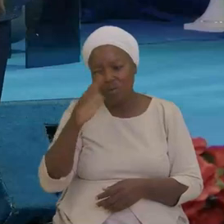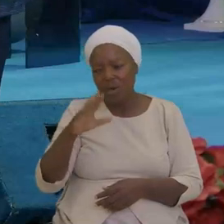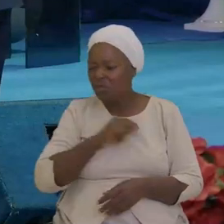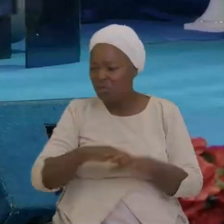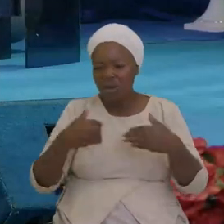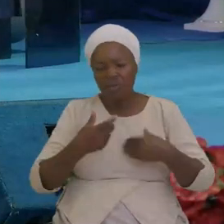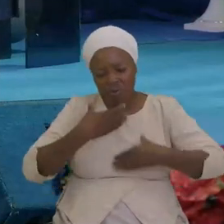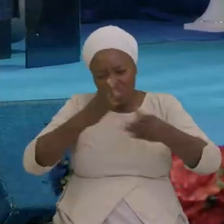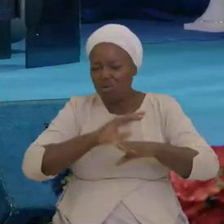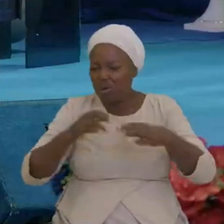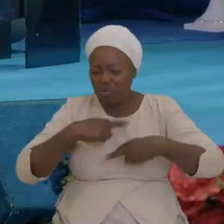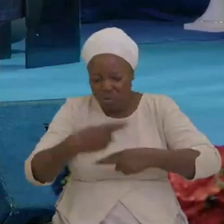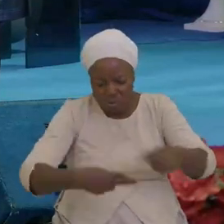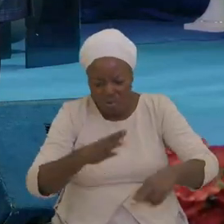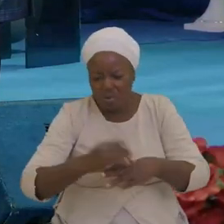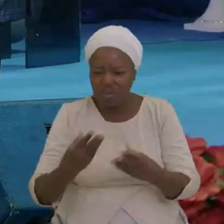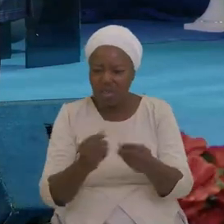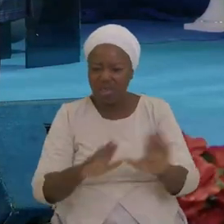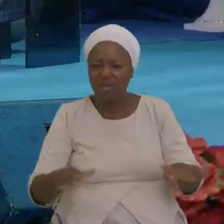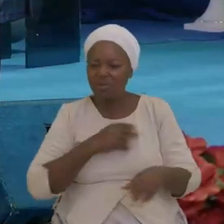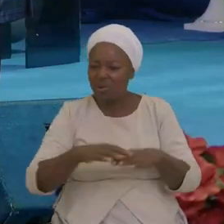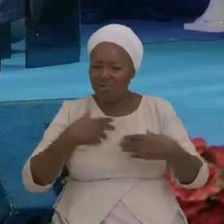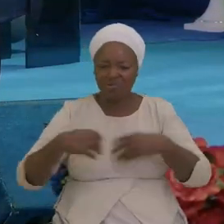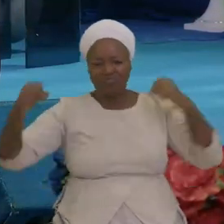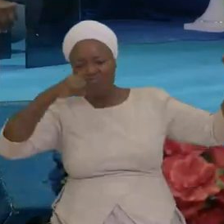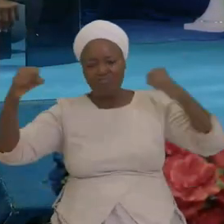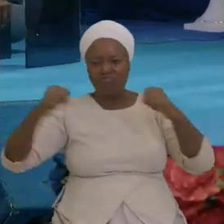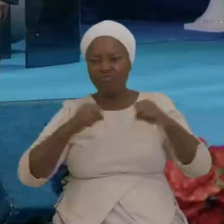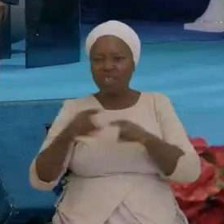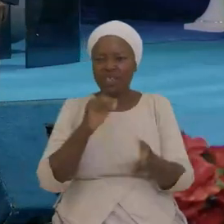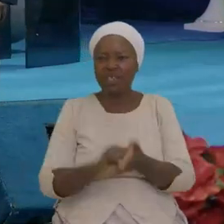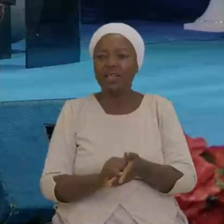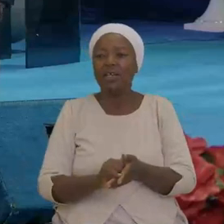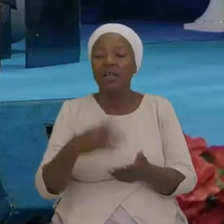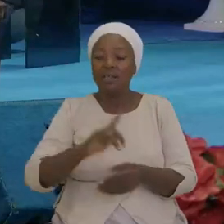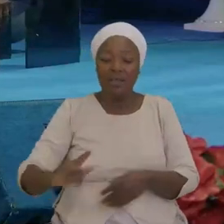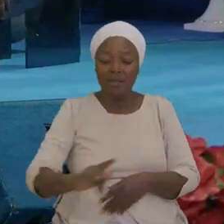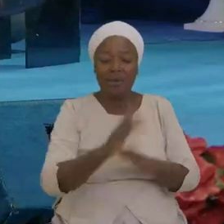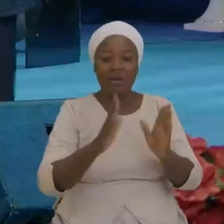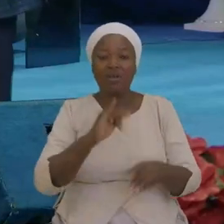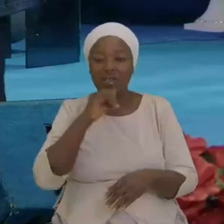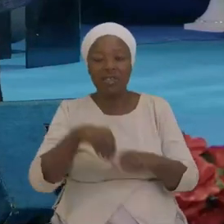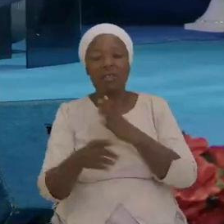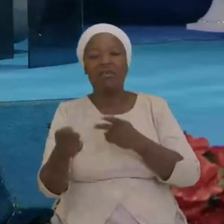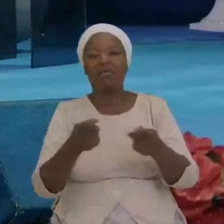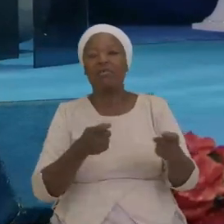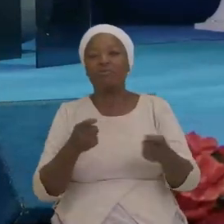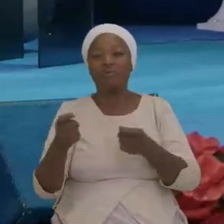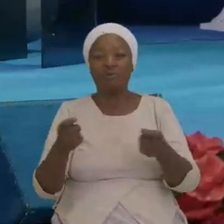par terre. Tu n'as pas besoin de faire de gymnastique. Le pilote est au